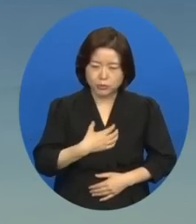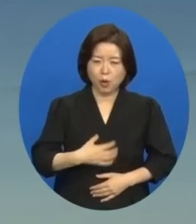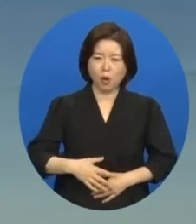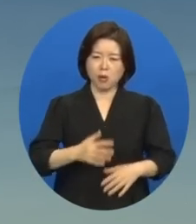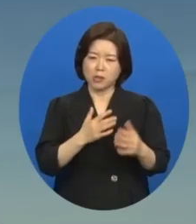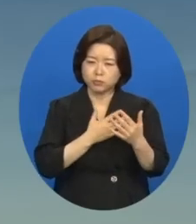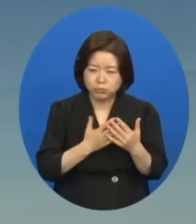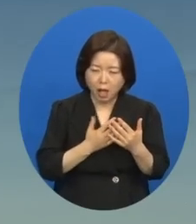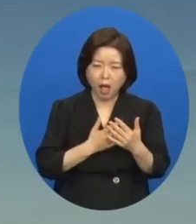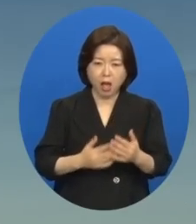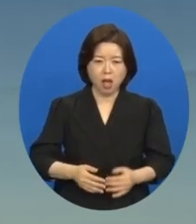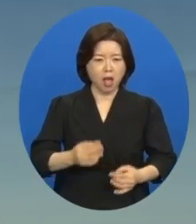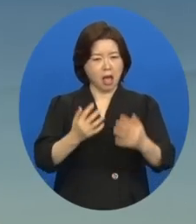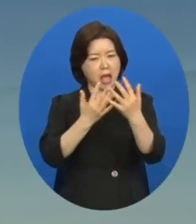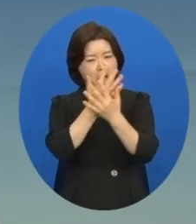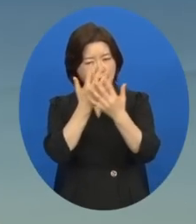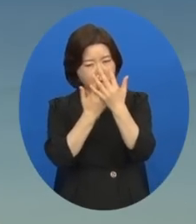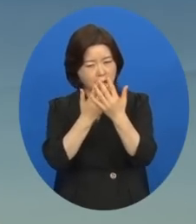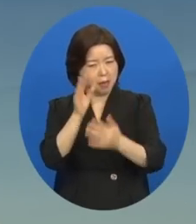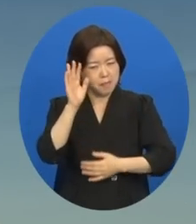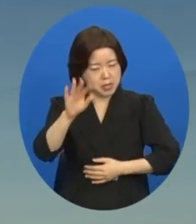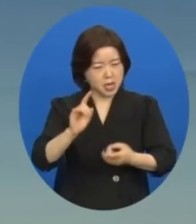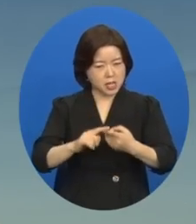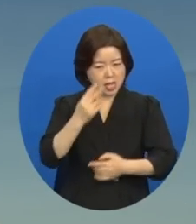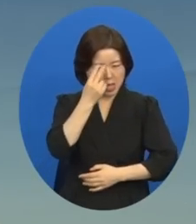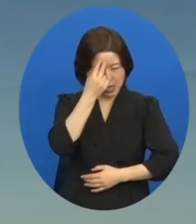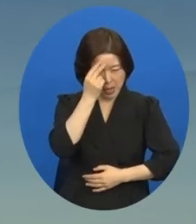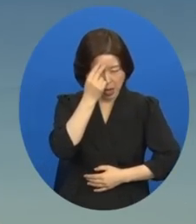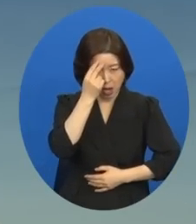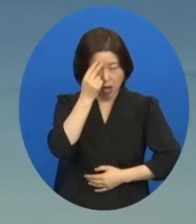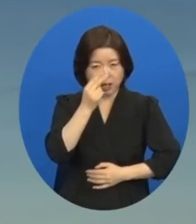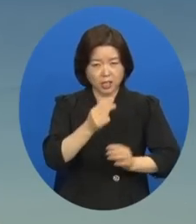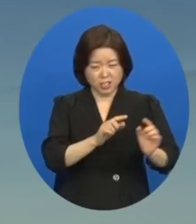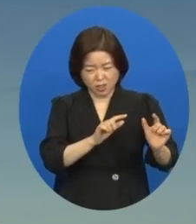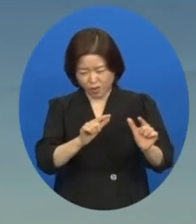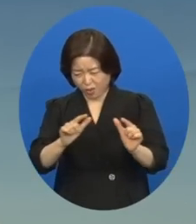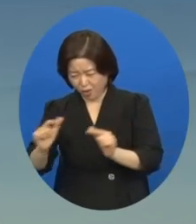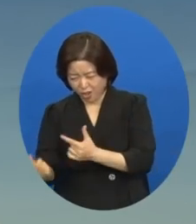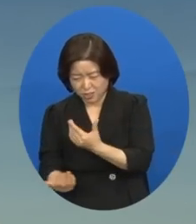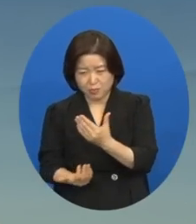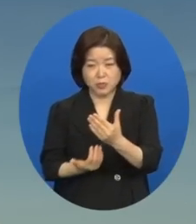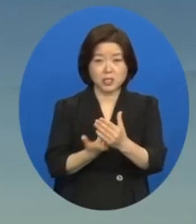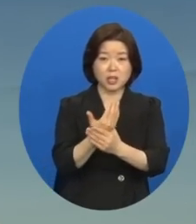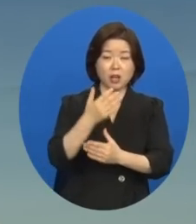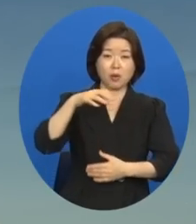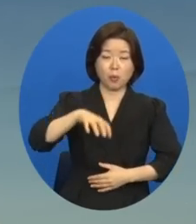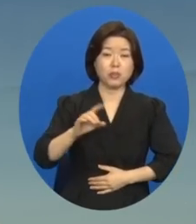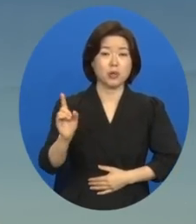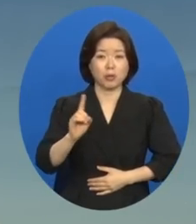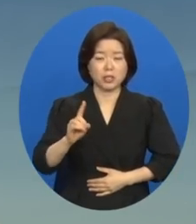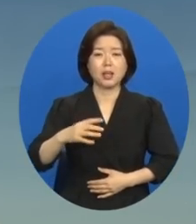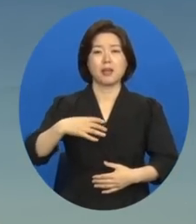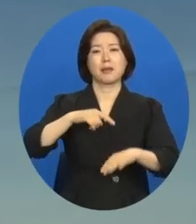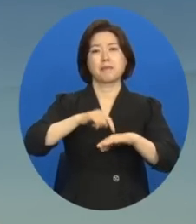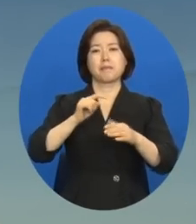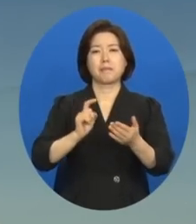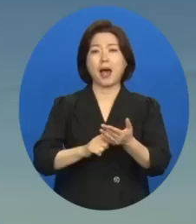불안함, 불확실한 미래에 대한 근심, 이 모든 것이 일어나는 곳이 바로 마음이기